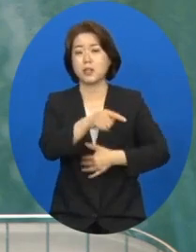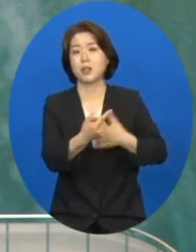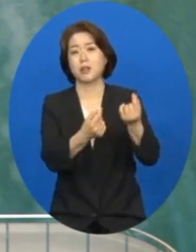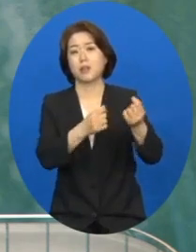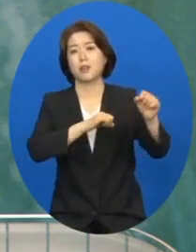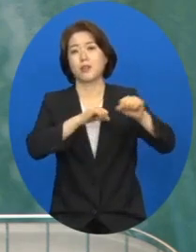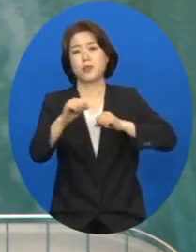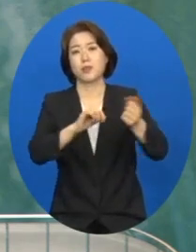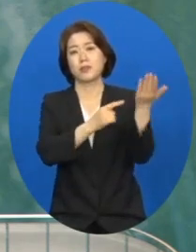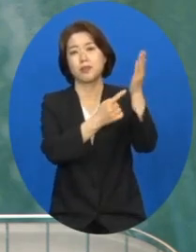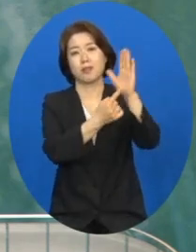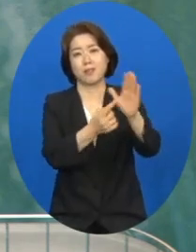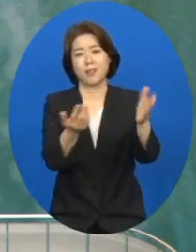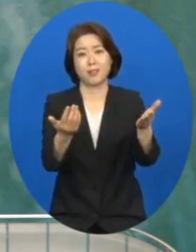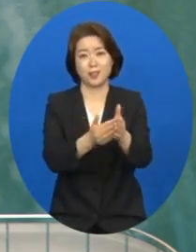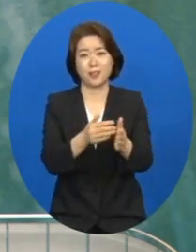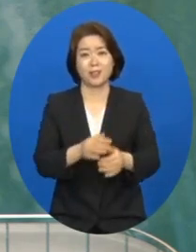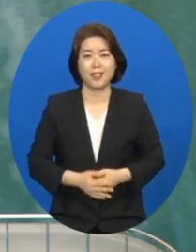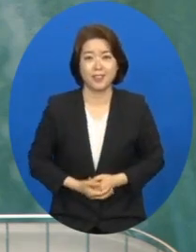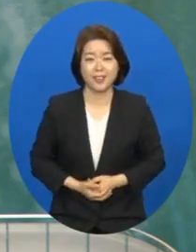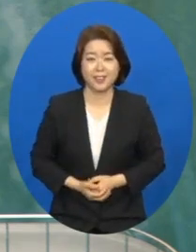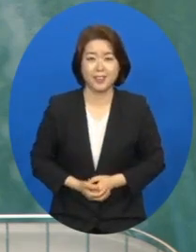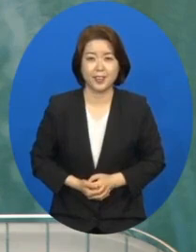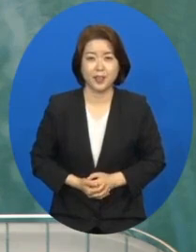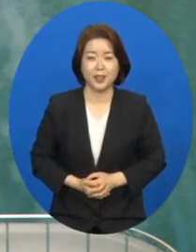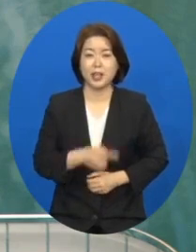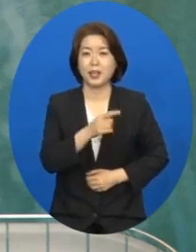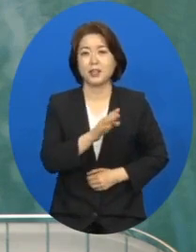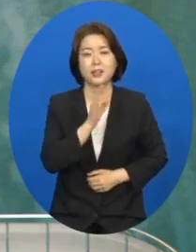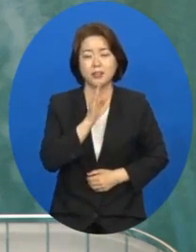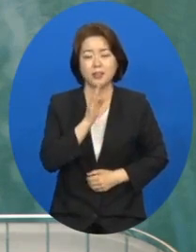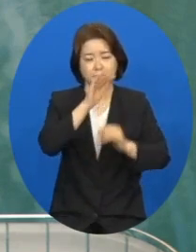역사를 보여주시는구나. 그 사실이 그렇게